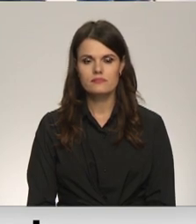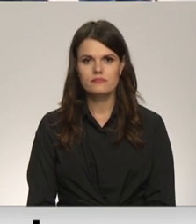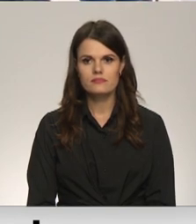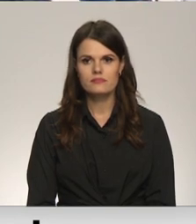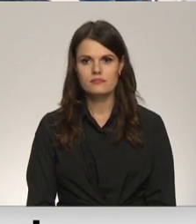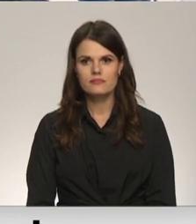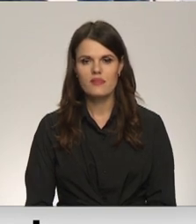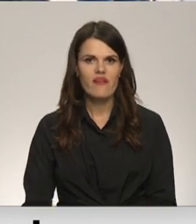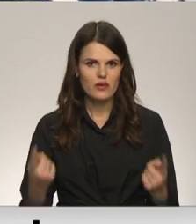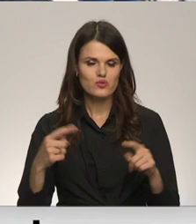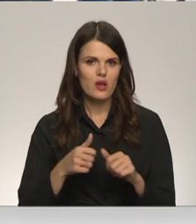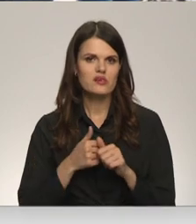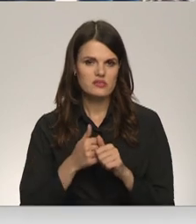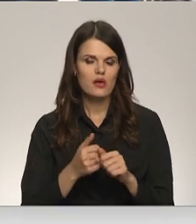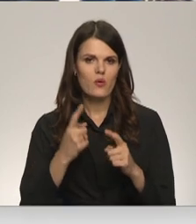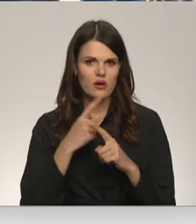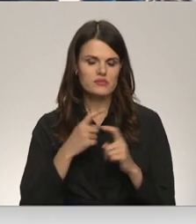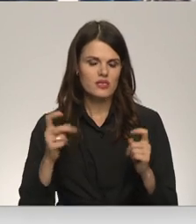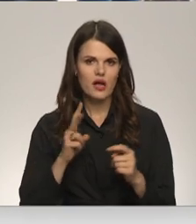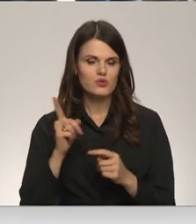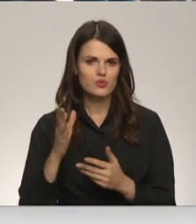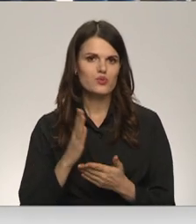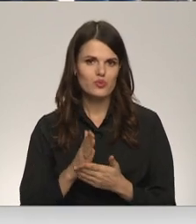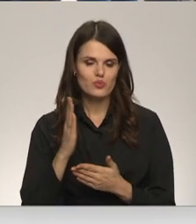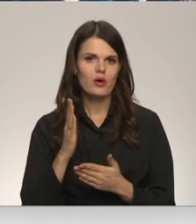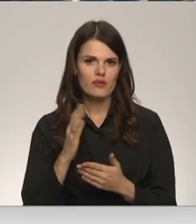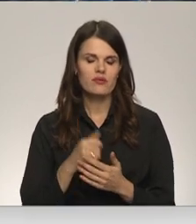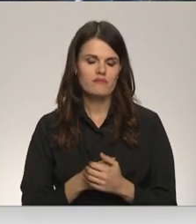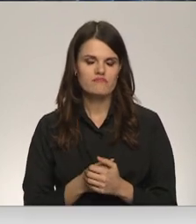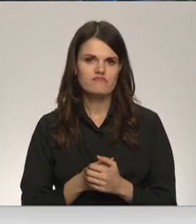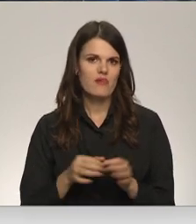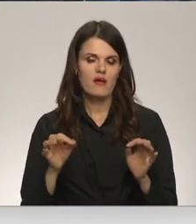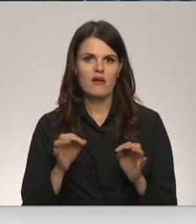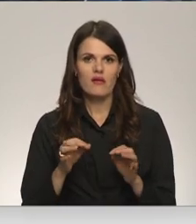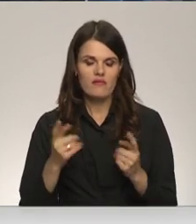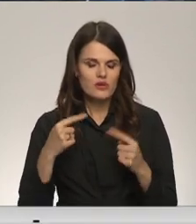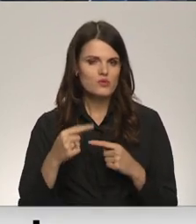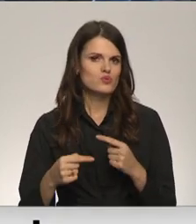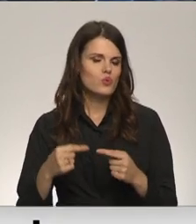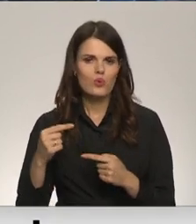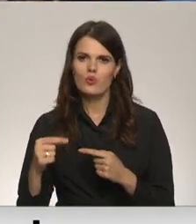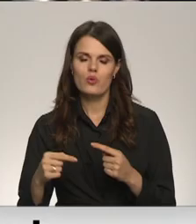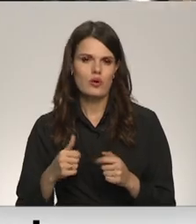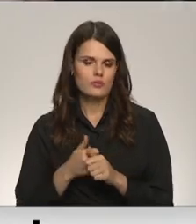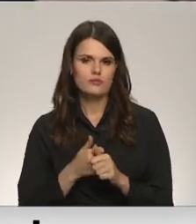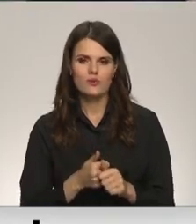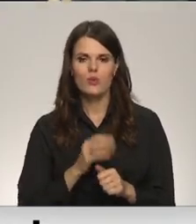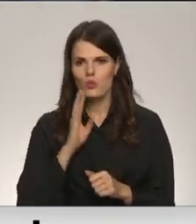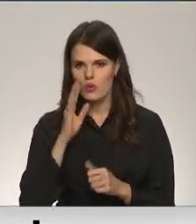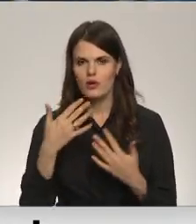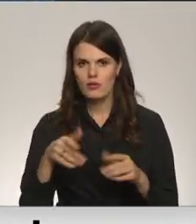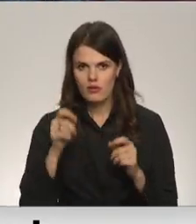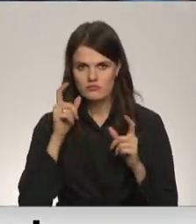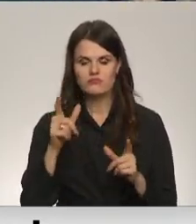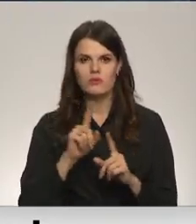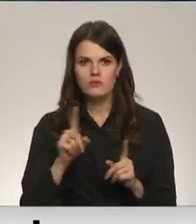Visu laiku sekojam līdz ziņām un tam, kas tur notiek. Jā, nepārtraukt jau. Un no rīta jau ceļamies